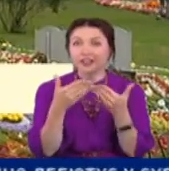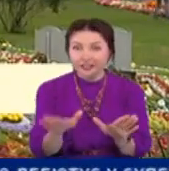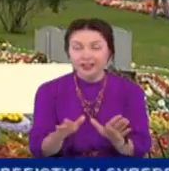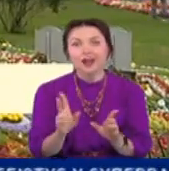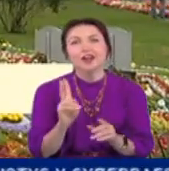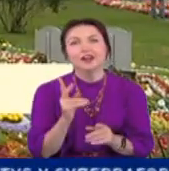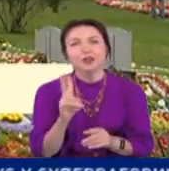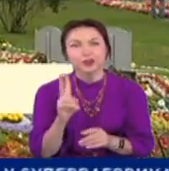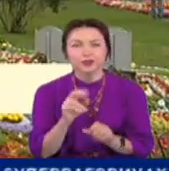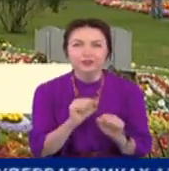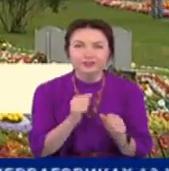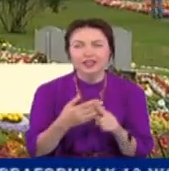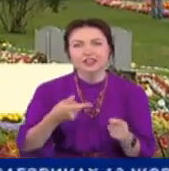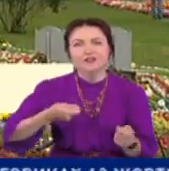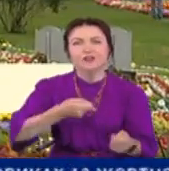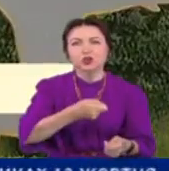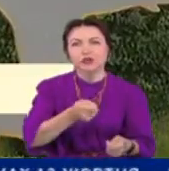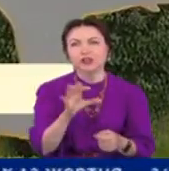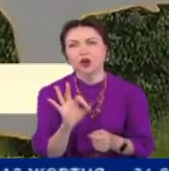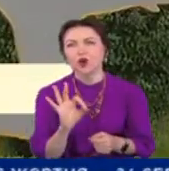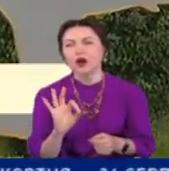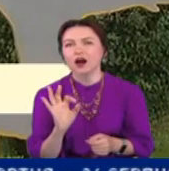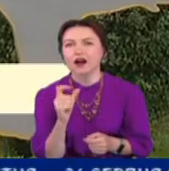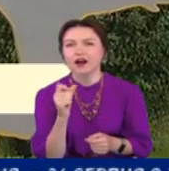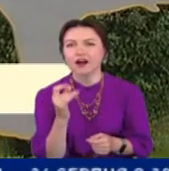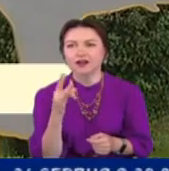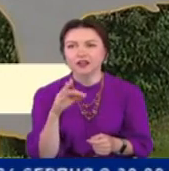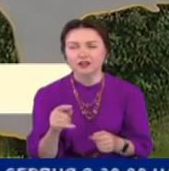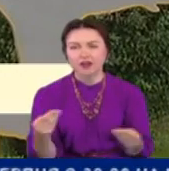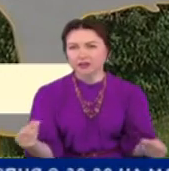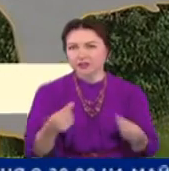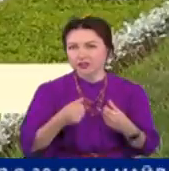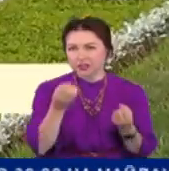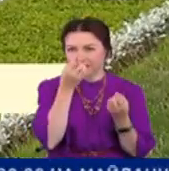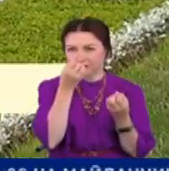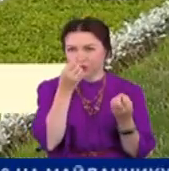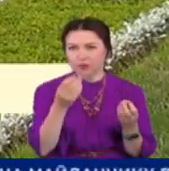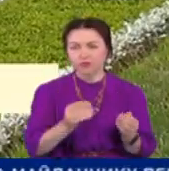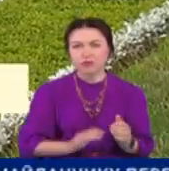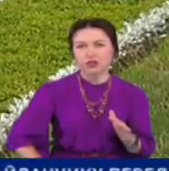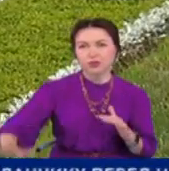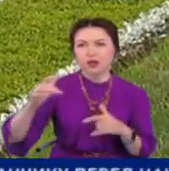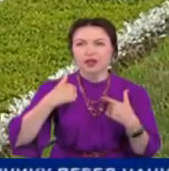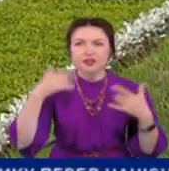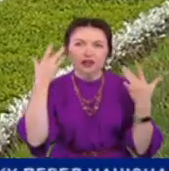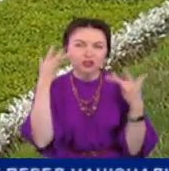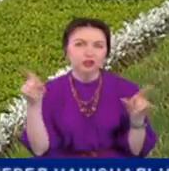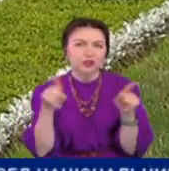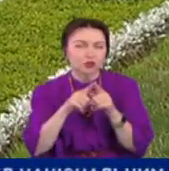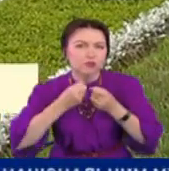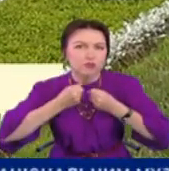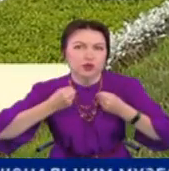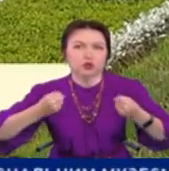створювали. Фехтувальниця Ольга Харлан вражена квітковими масштабами. Я не ожидала, что она будет такой